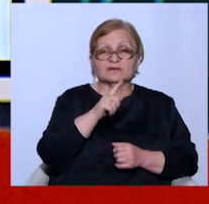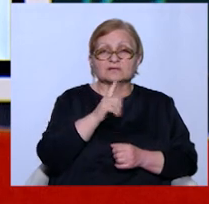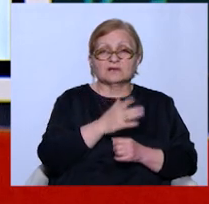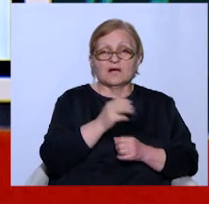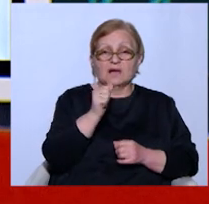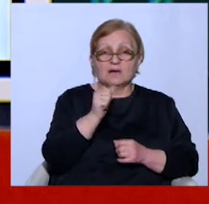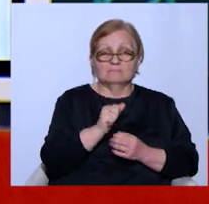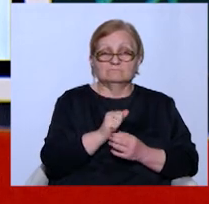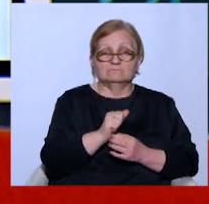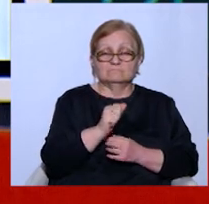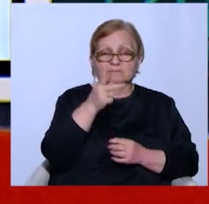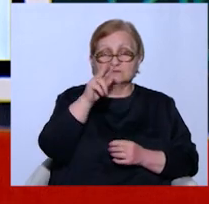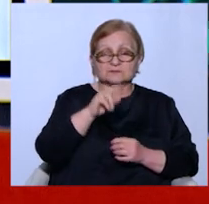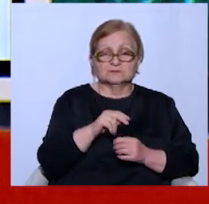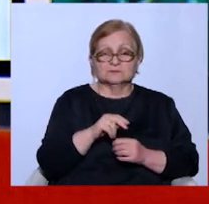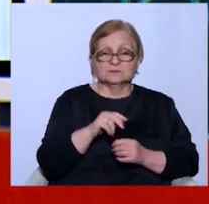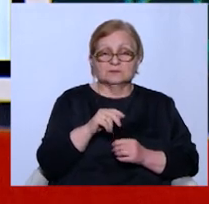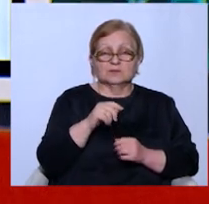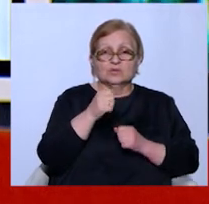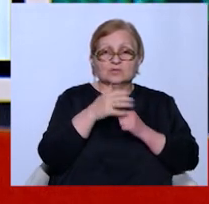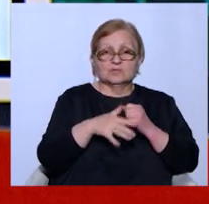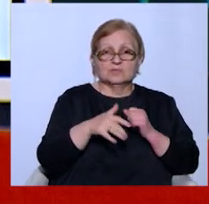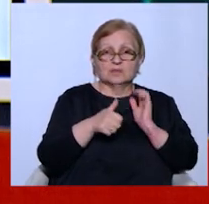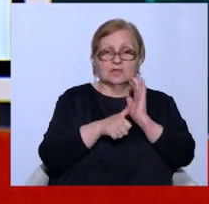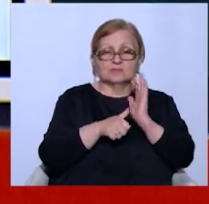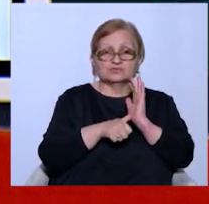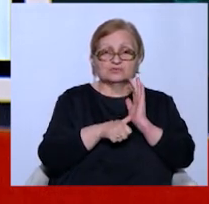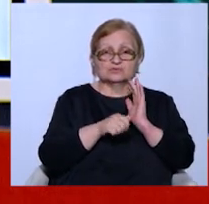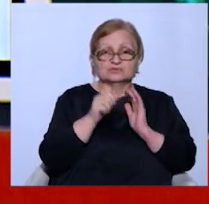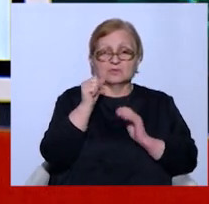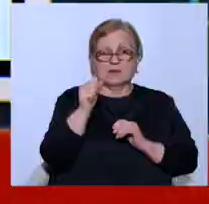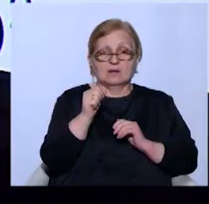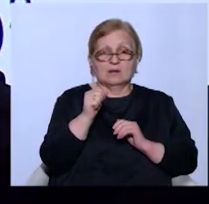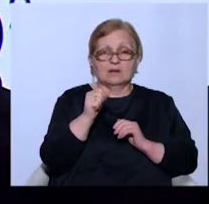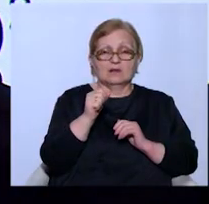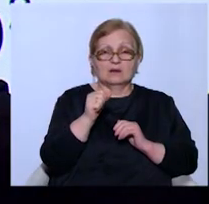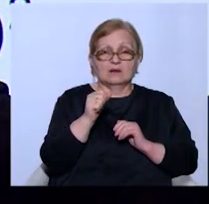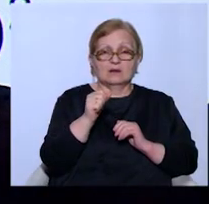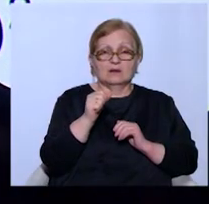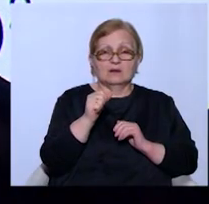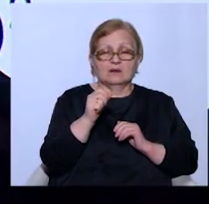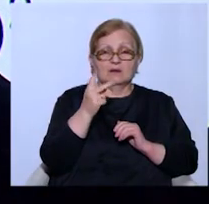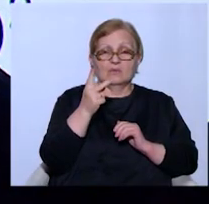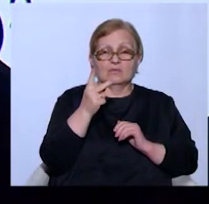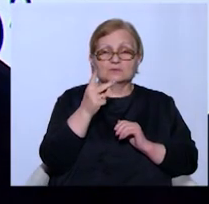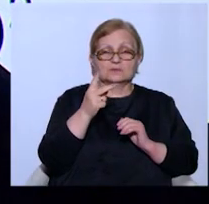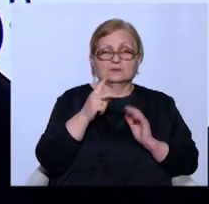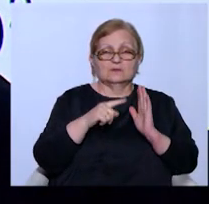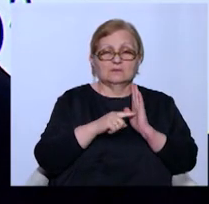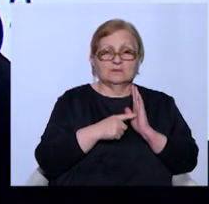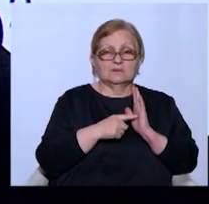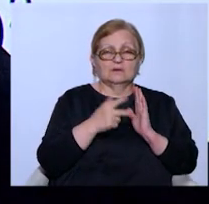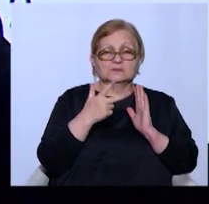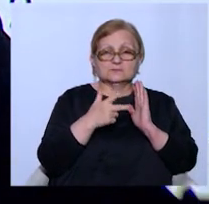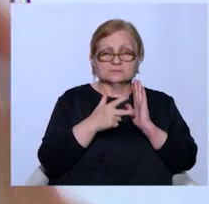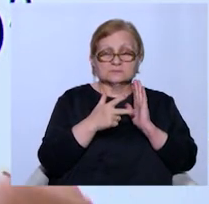a კვადრატი. შუაში რა მაქვს? 6ჯერ a. 6a რა არის? 2ჯერ 3